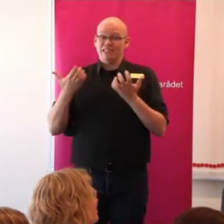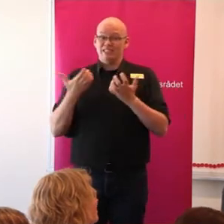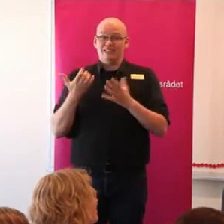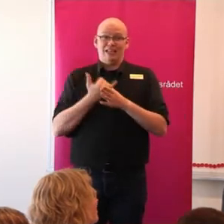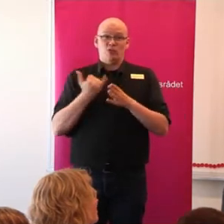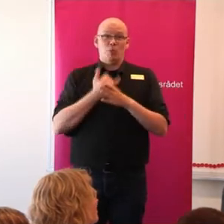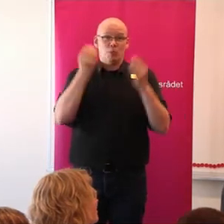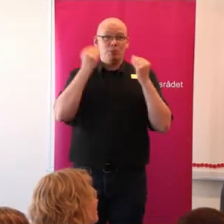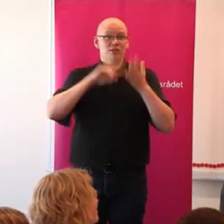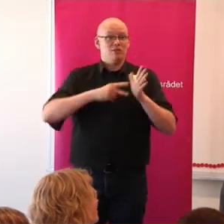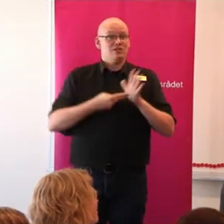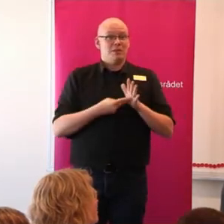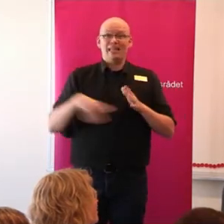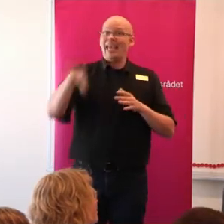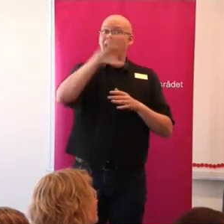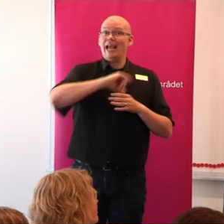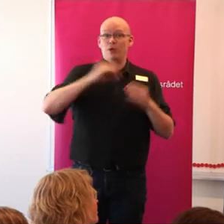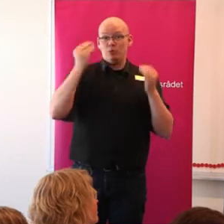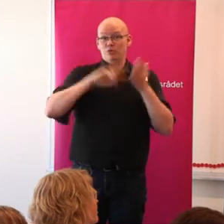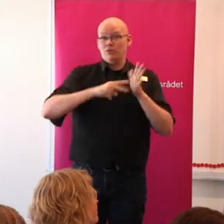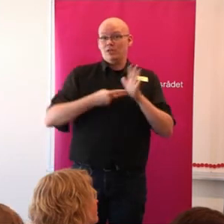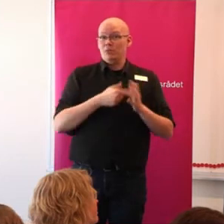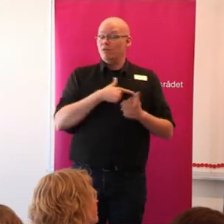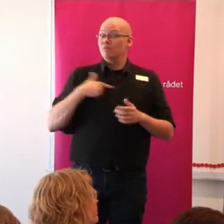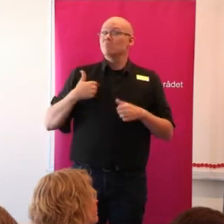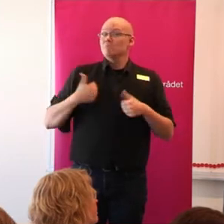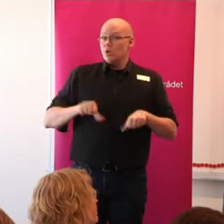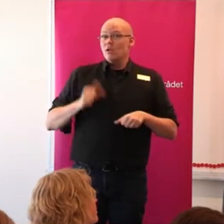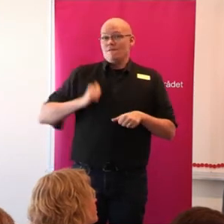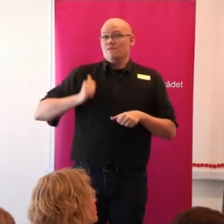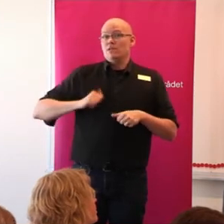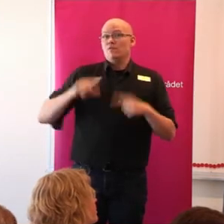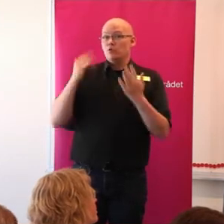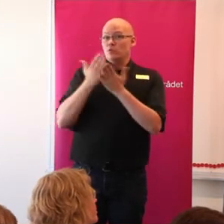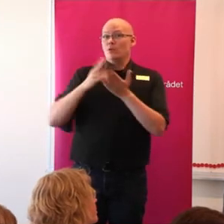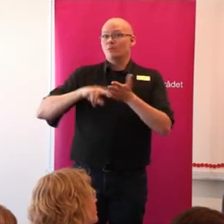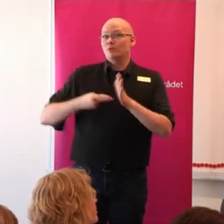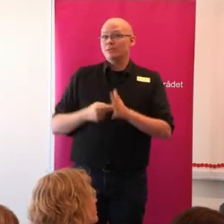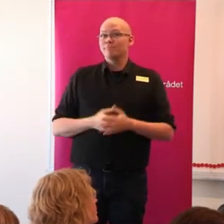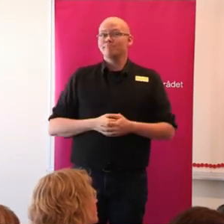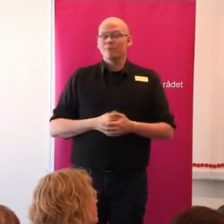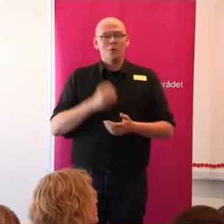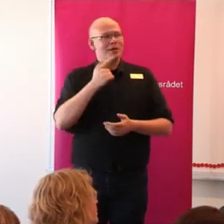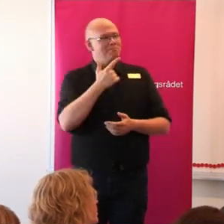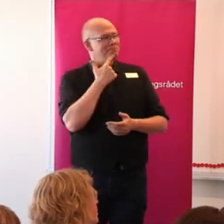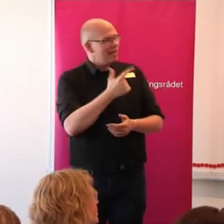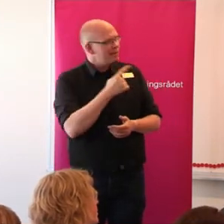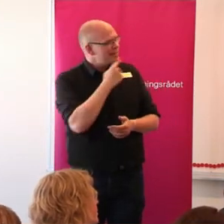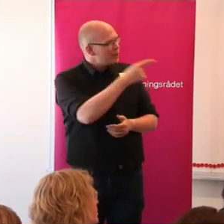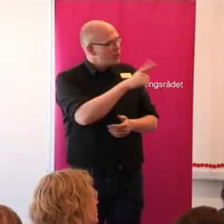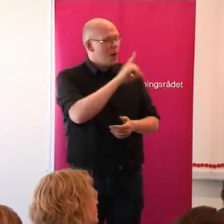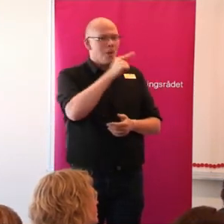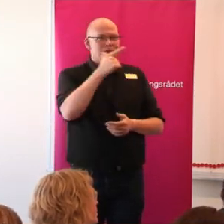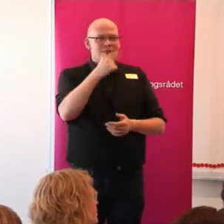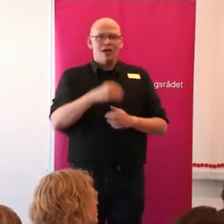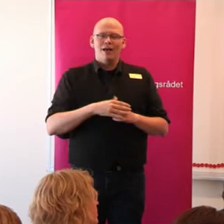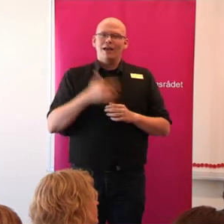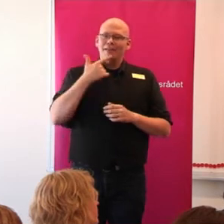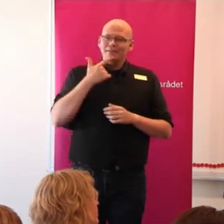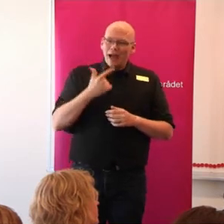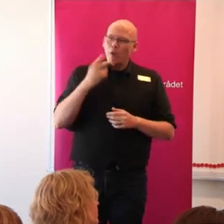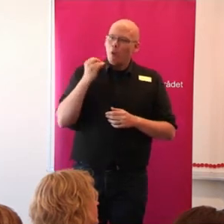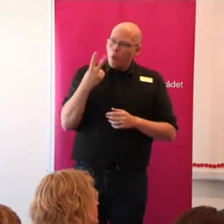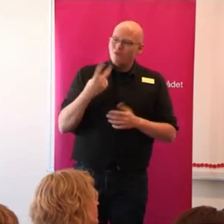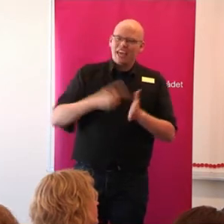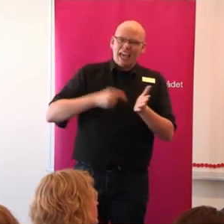utbildningssystemet vi har, att vi inte använder folkhögskolemetodiken. Mm. Vad säger du, Lotta? Tack och lov för envisa